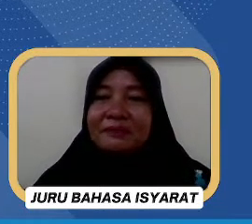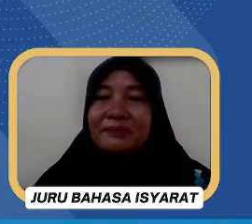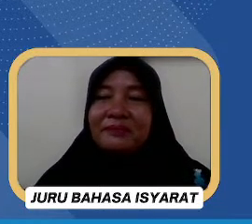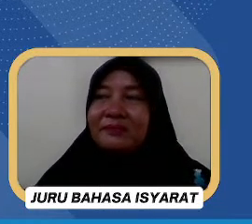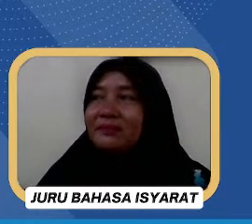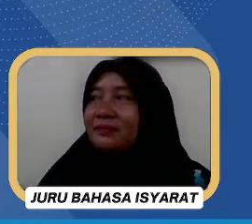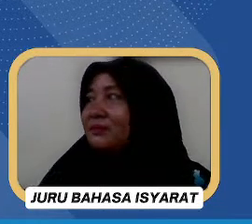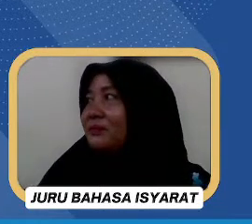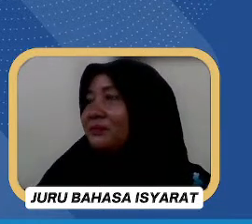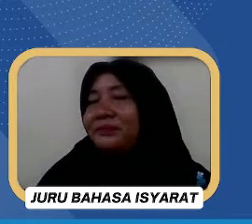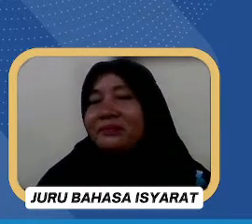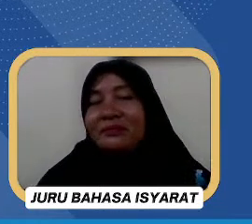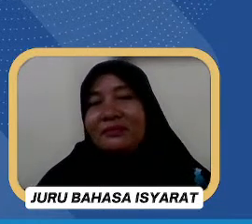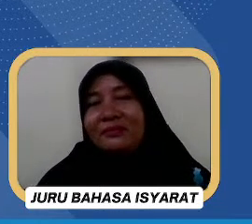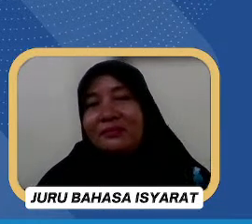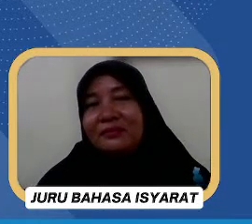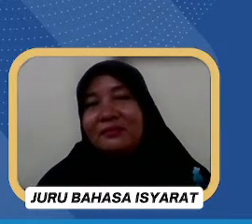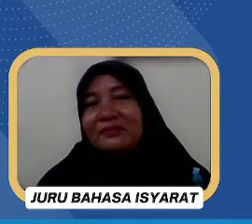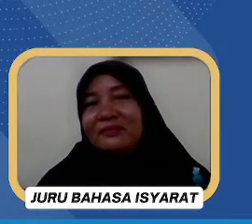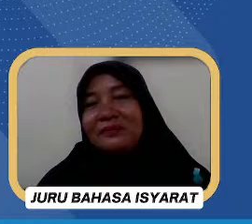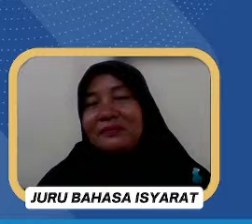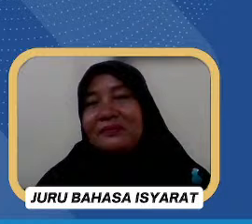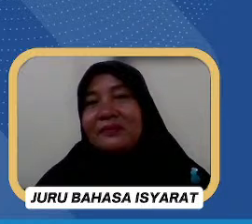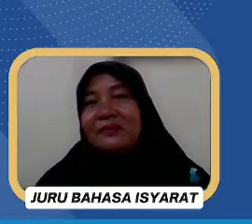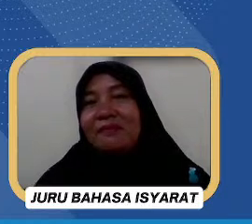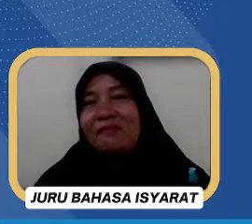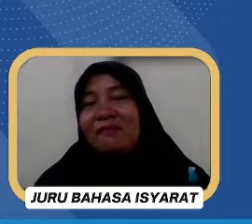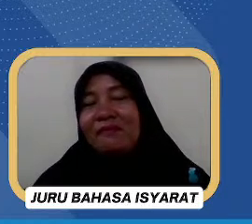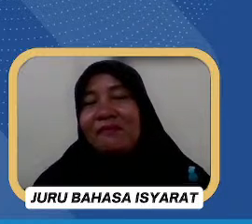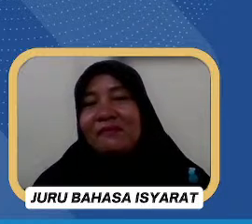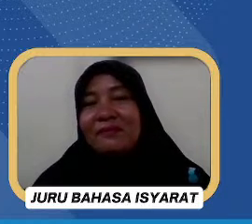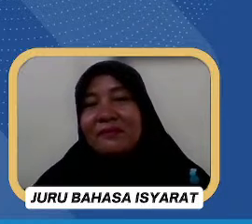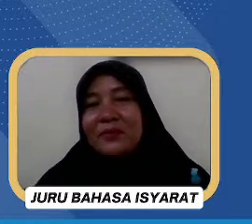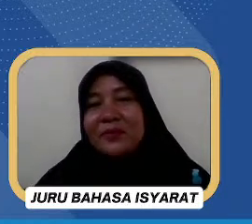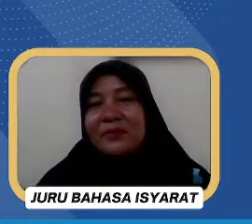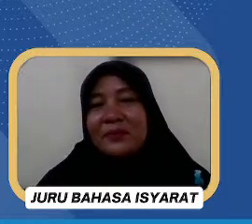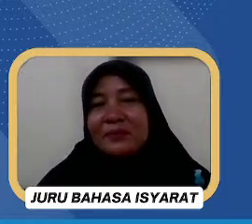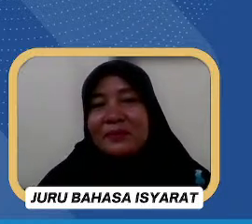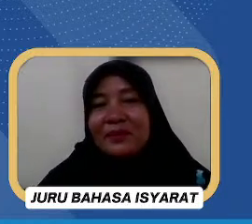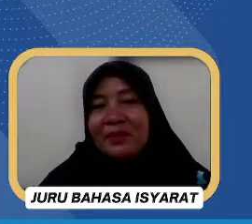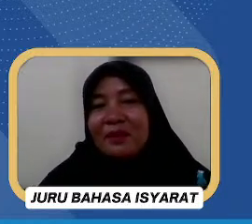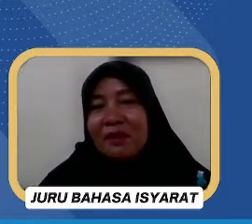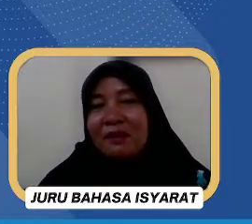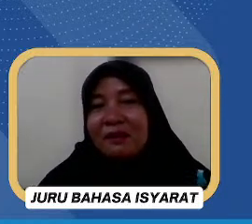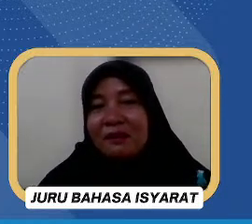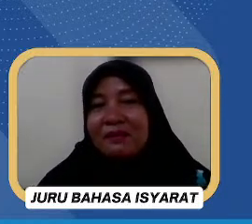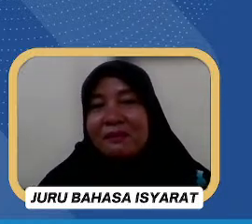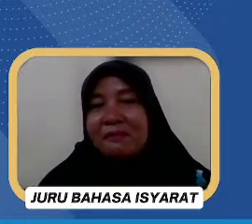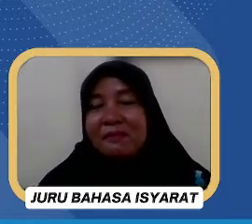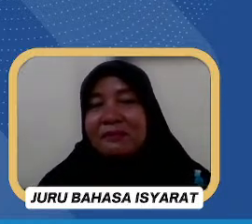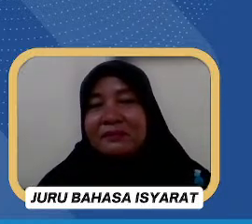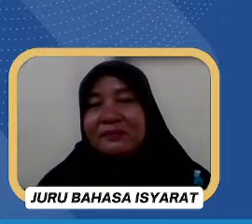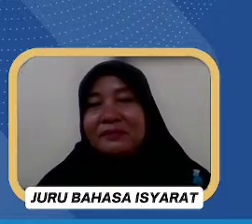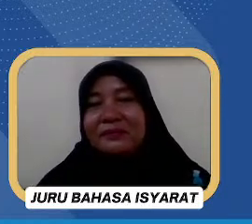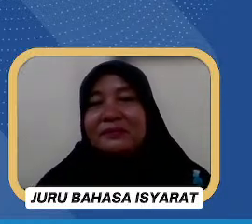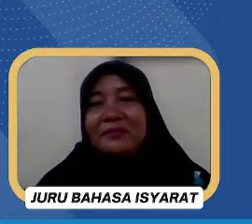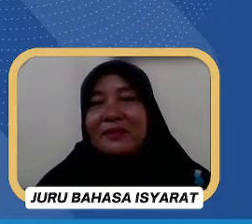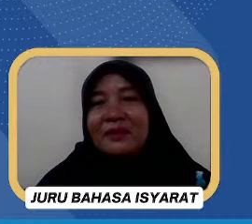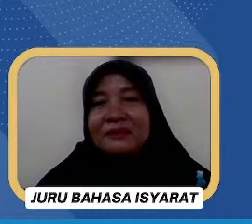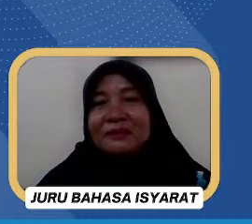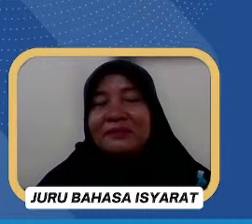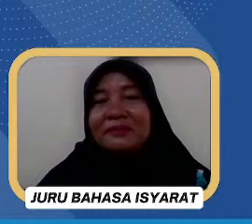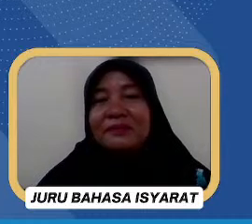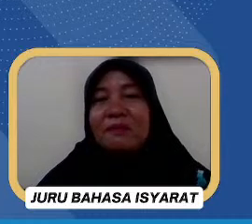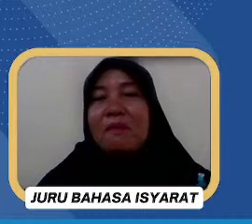akan dijawab oleh Bapak Irfan Hasmin langsung, karena Kak Siti ini terpilih sebagai penanya terbaik di